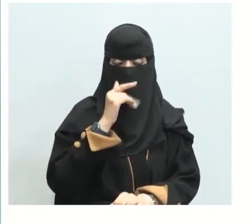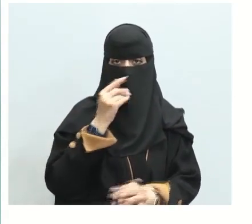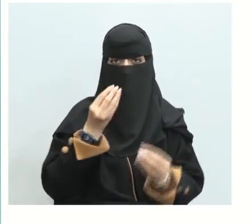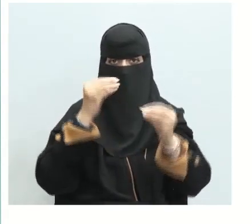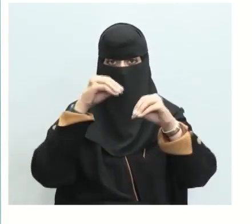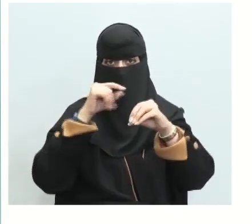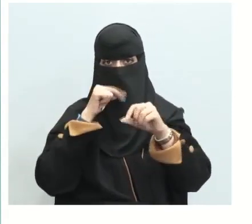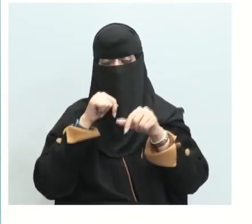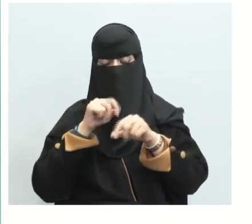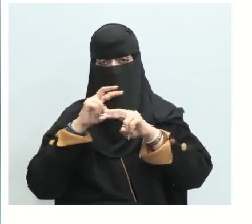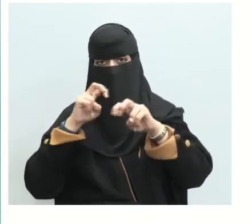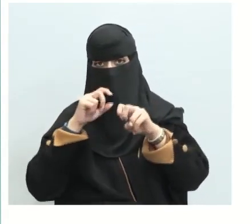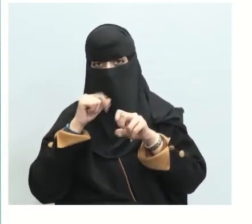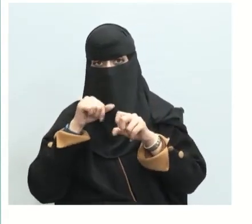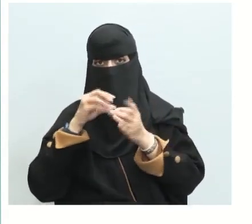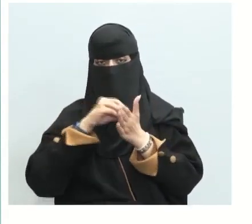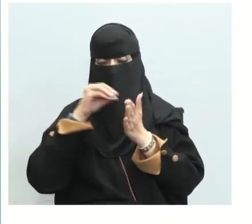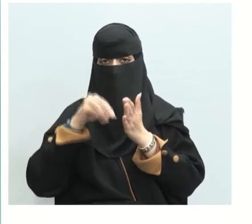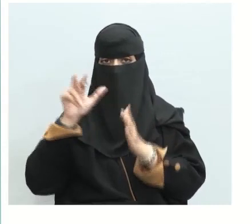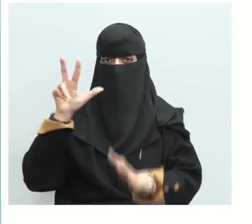نقوم بكتابة استعلام الوسائط ميديا،